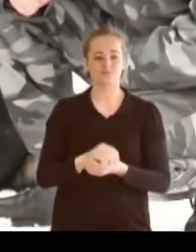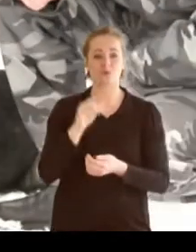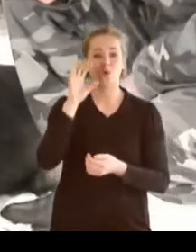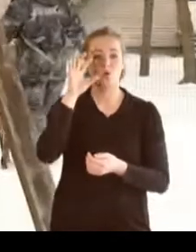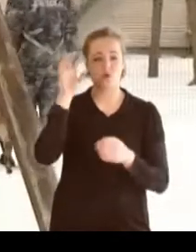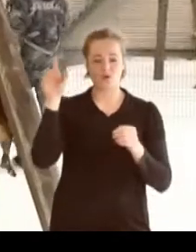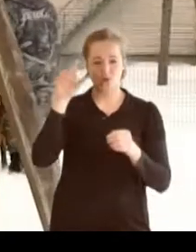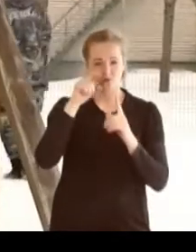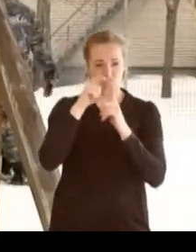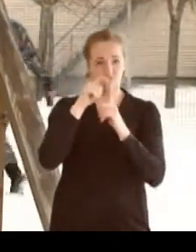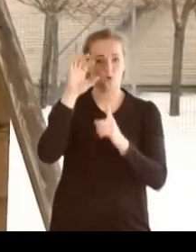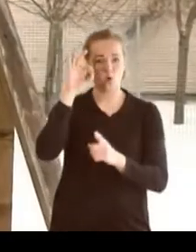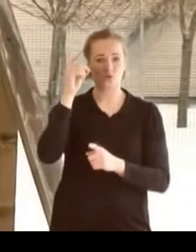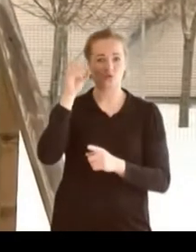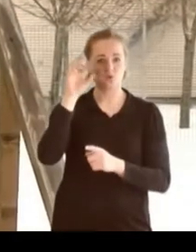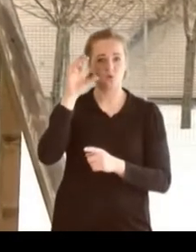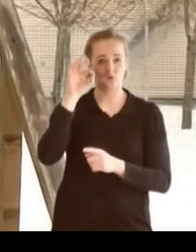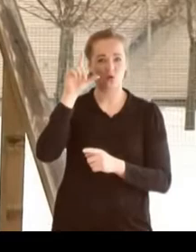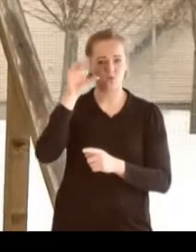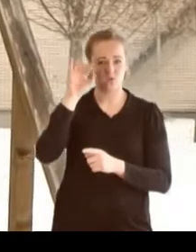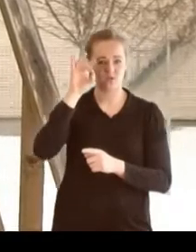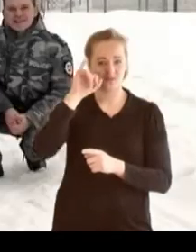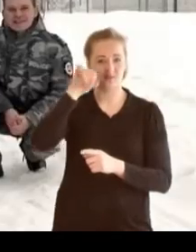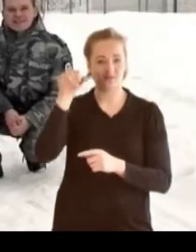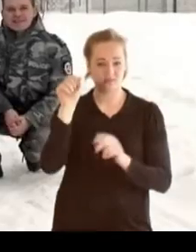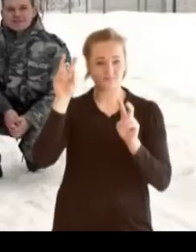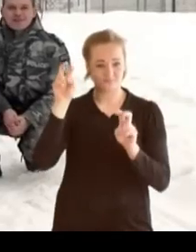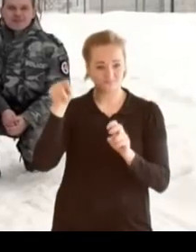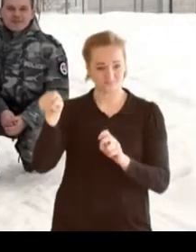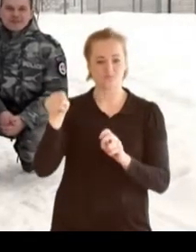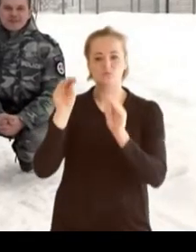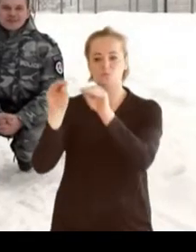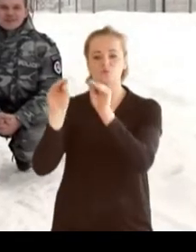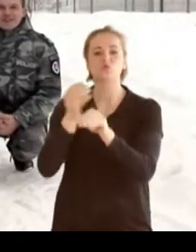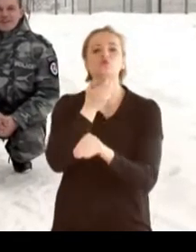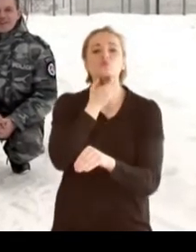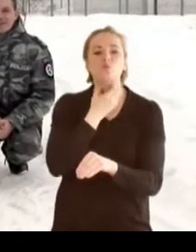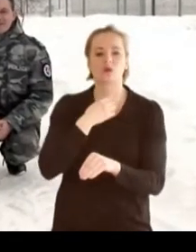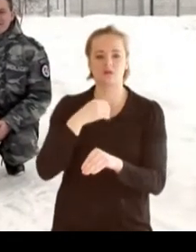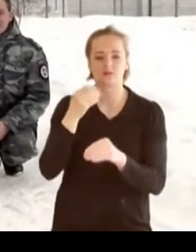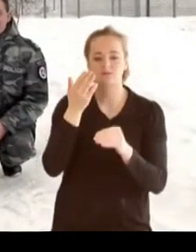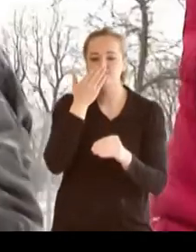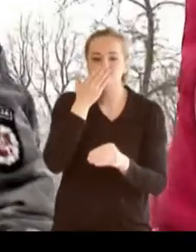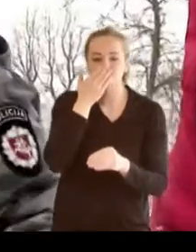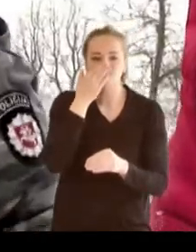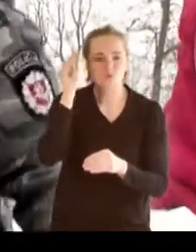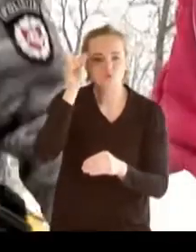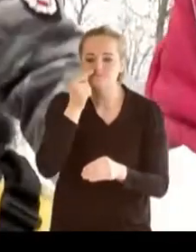padeda išaiškinti nusikaltimus. Sveiki atvykę į odorologinių tyrimų ir kinologijos